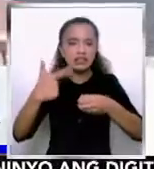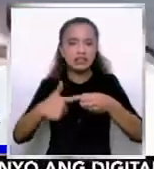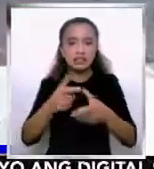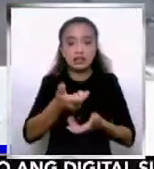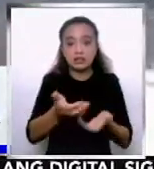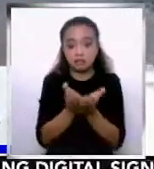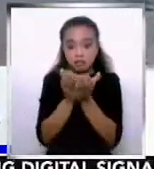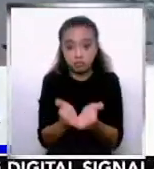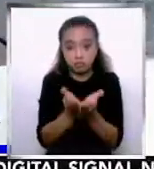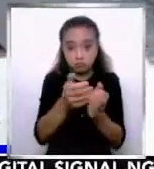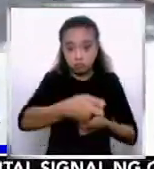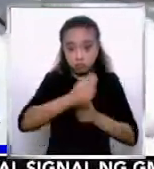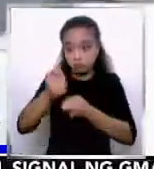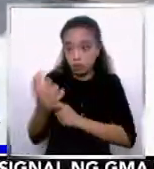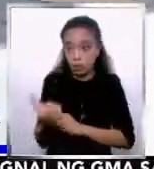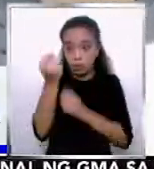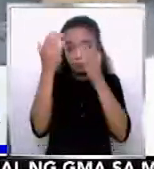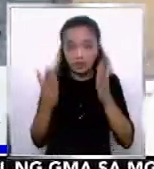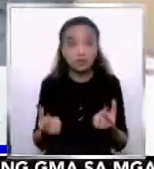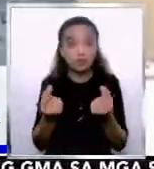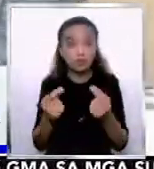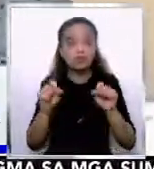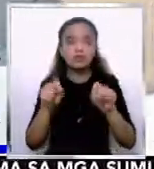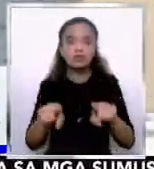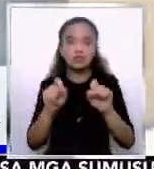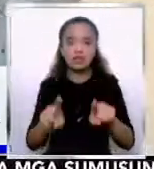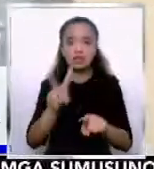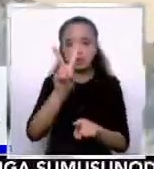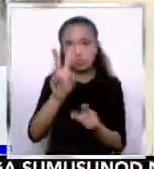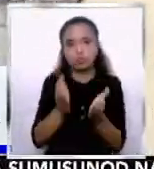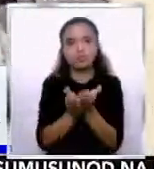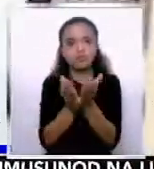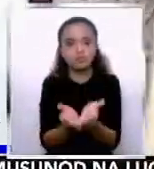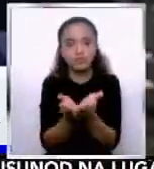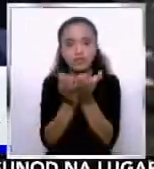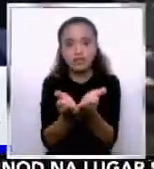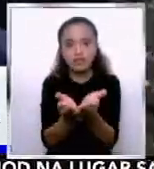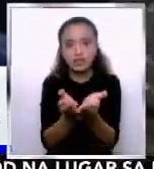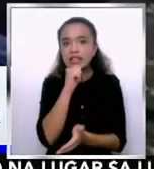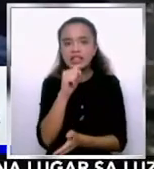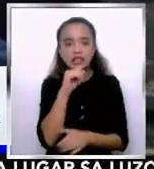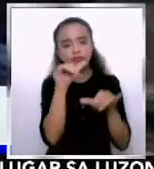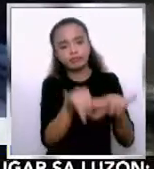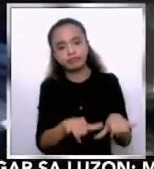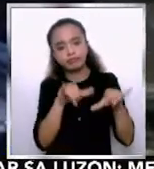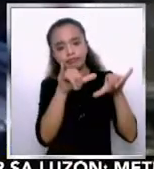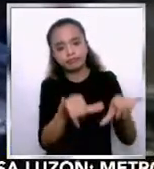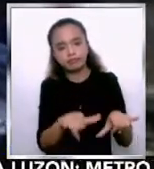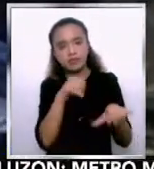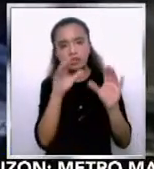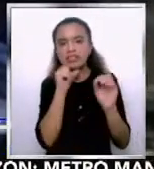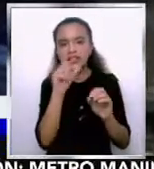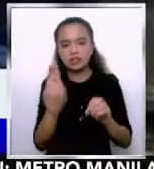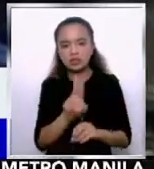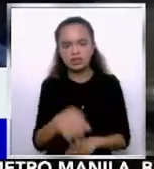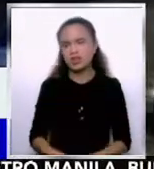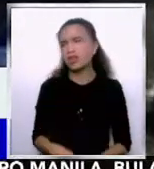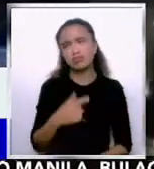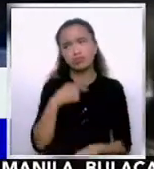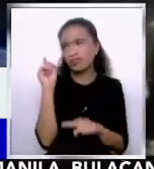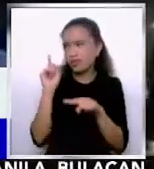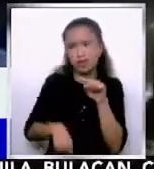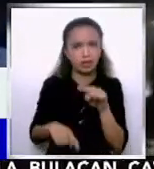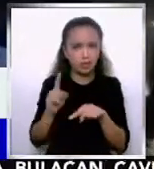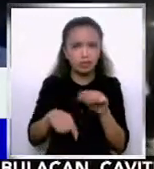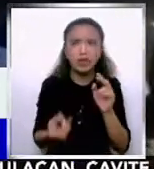Jovelina, ibinenta na lang ang 2 bangka niya kaysa naman daw nakatiwangwang lang. Hindi kaya yung pagtaas ng diesel at saka